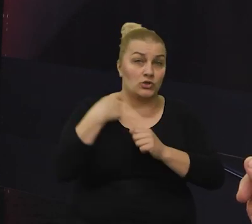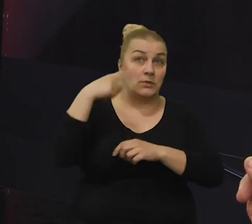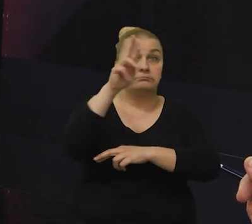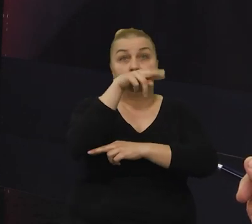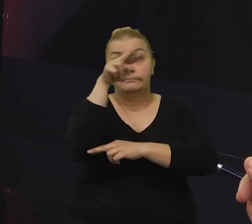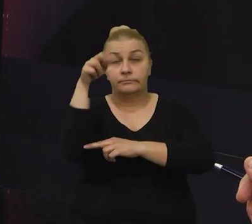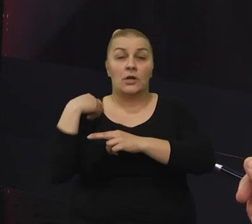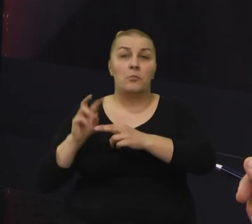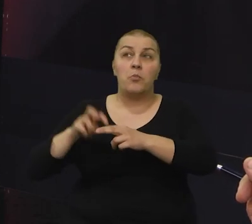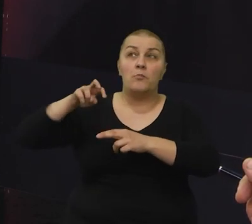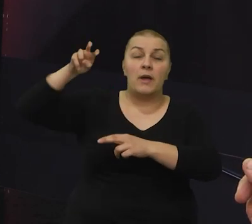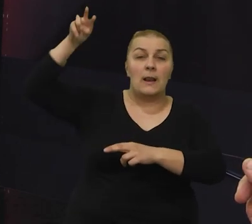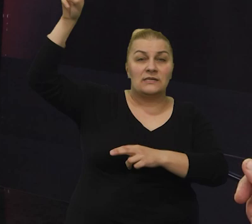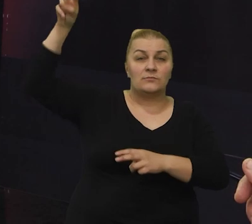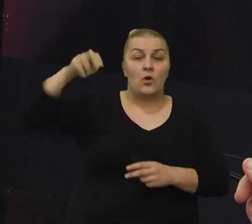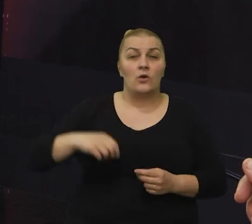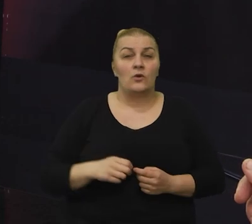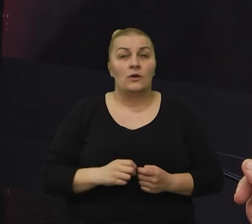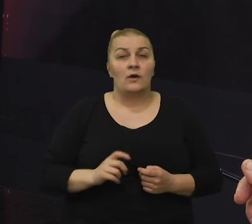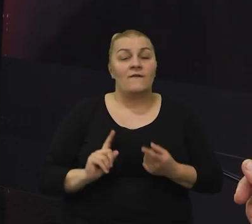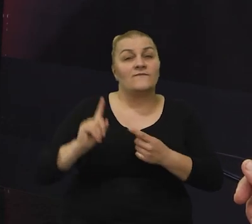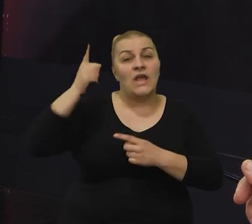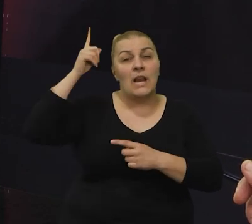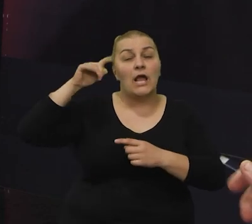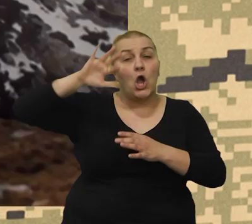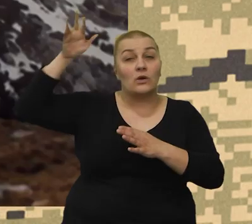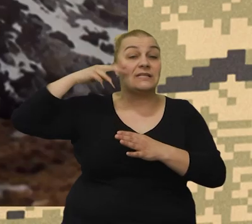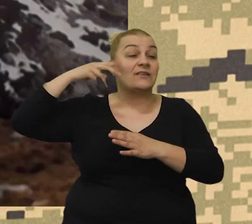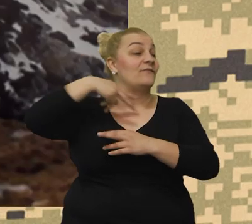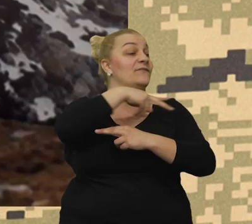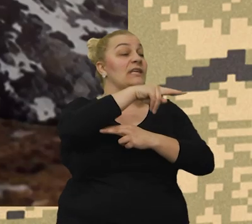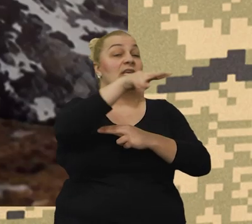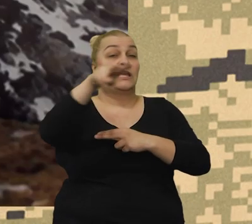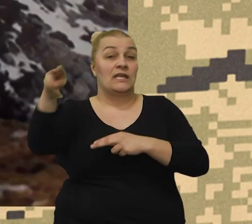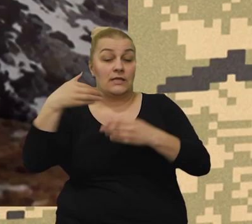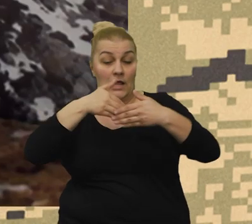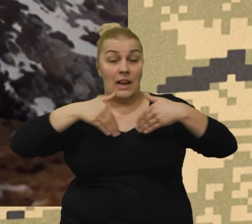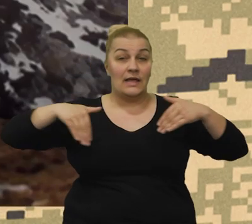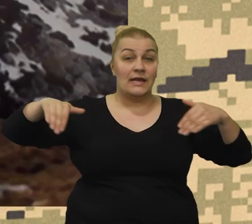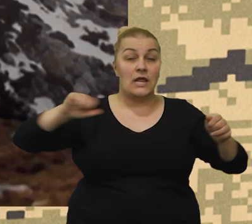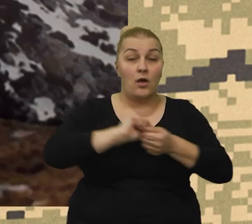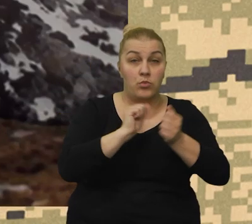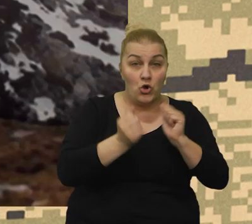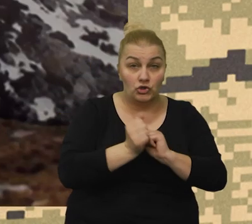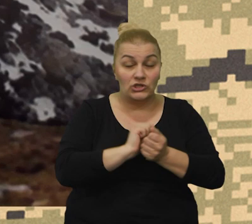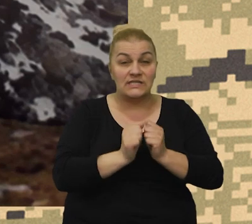i popeli smo gore na Velikoj Golio, gdje se vidi celokupna linija bojišnice.